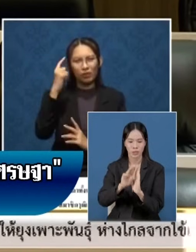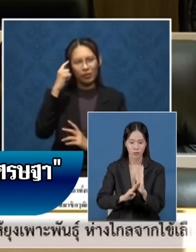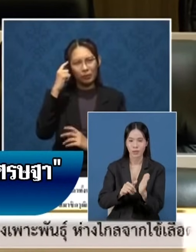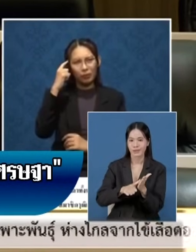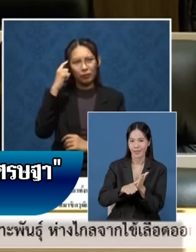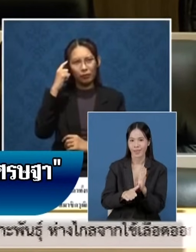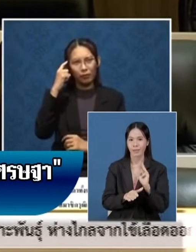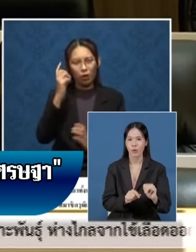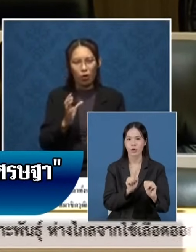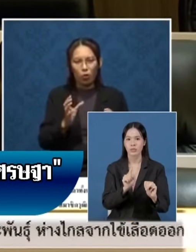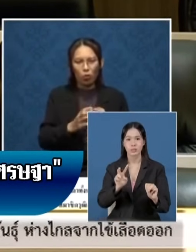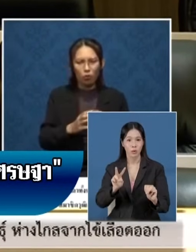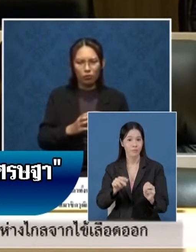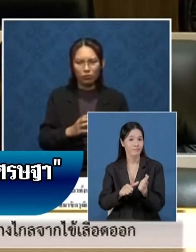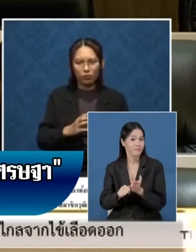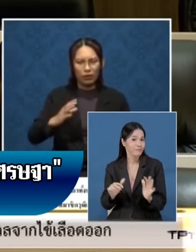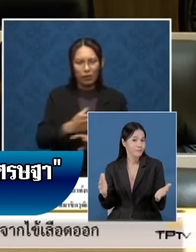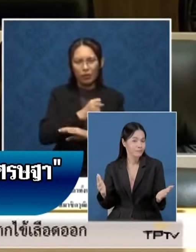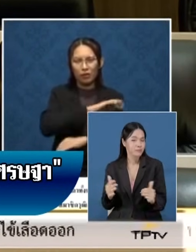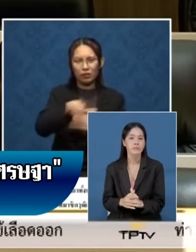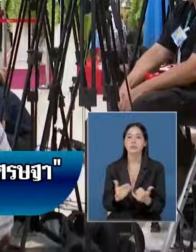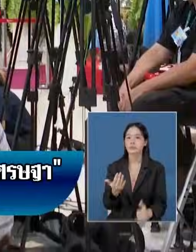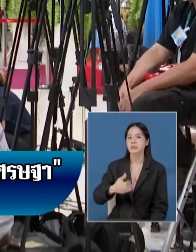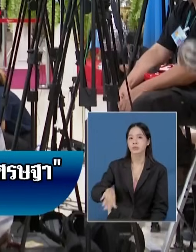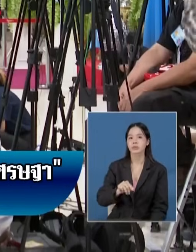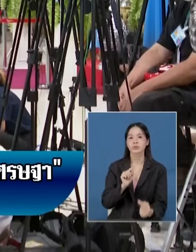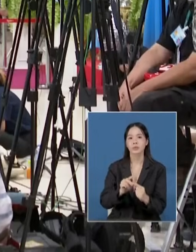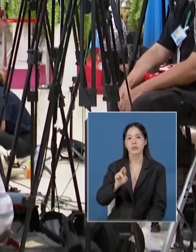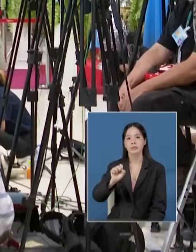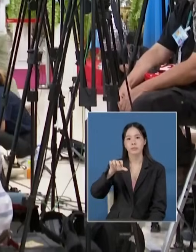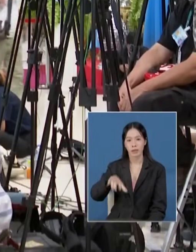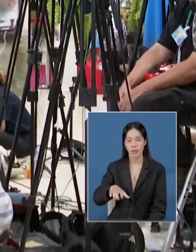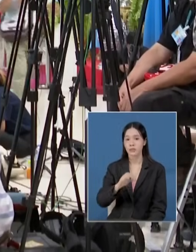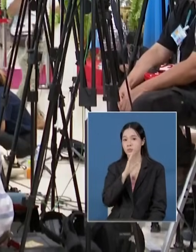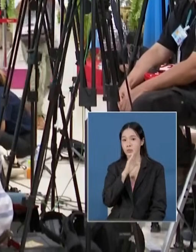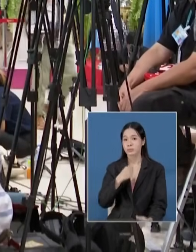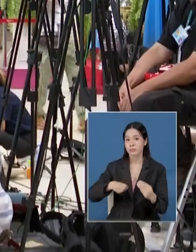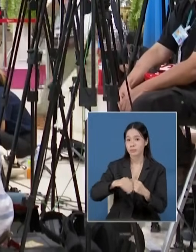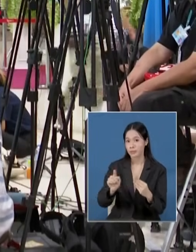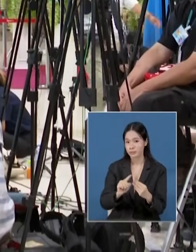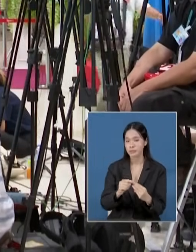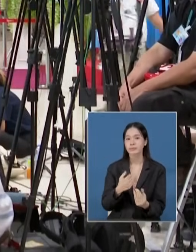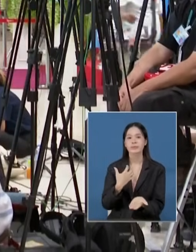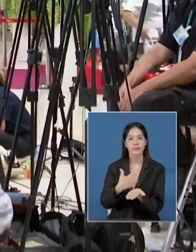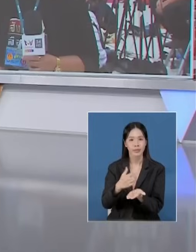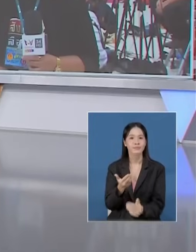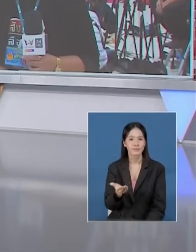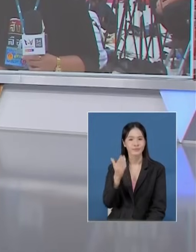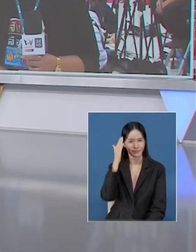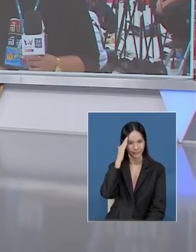แก้ในเรื่องของมาตรา112นั่นเองค่ะและทั้งหมดนี้ก็เป็นบรรยากาศที่รัฐสภานะคะซึ่งหากมีรายงานความคืบหน้าจะรายงานเข้าไปให้ท